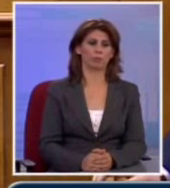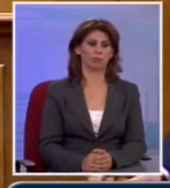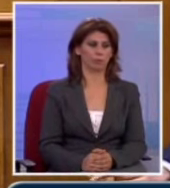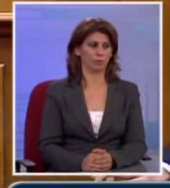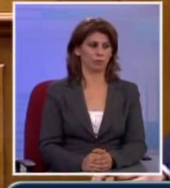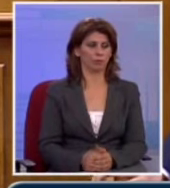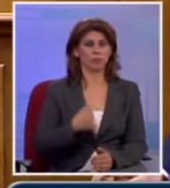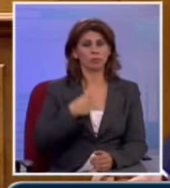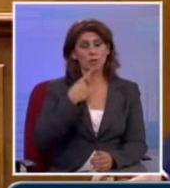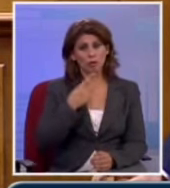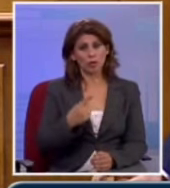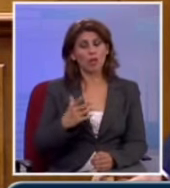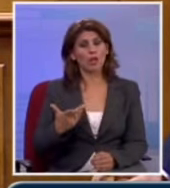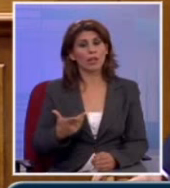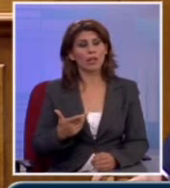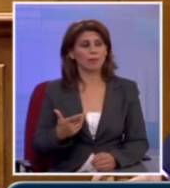Το λέω αυτό διότι